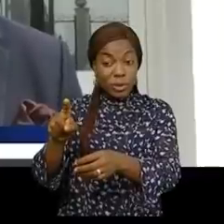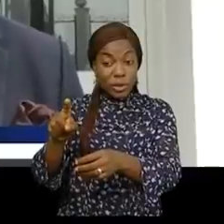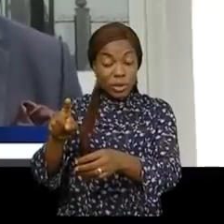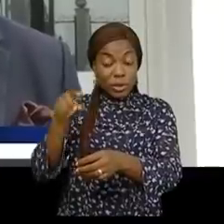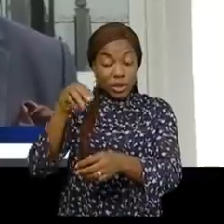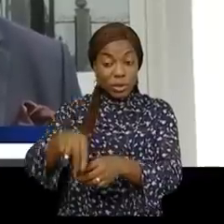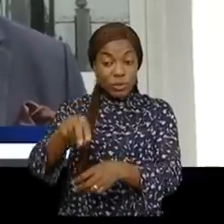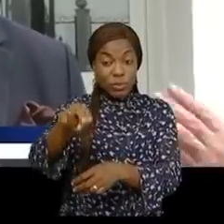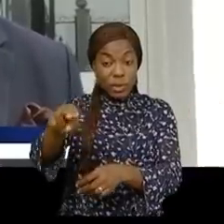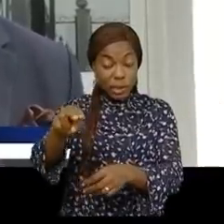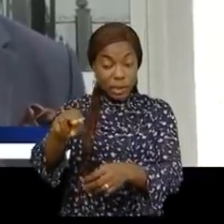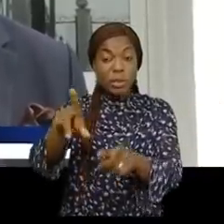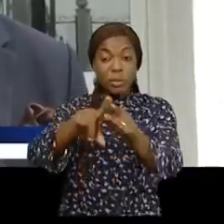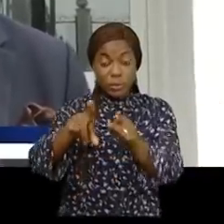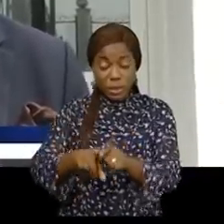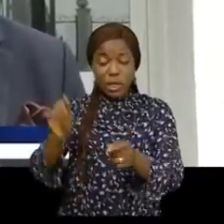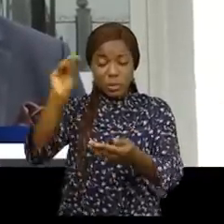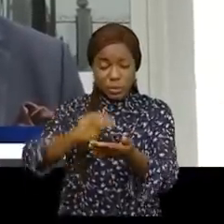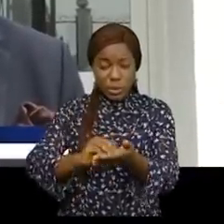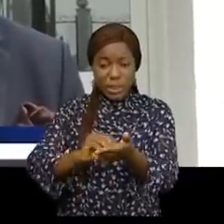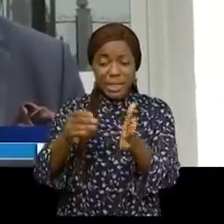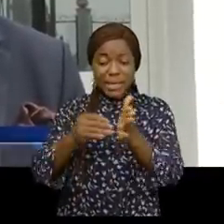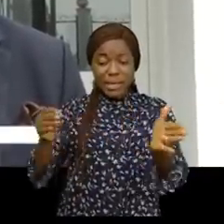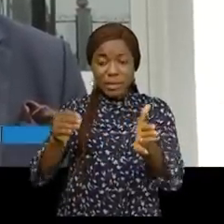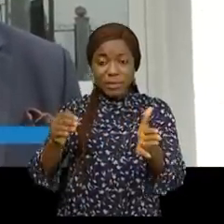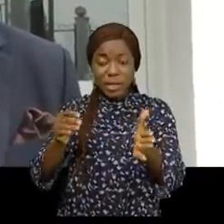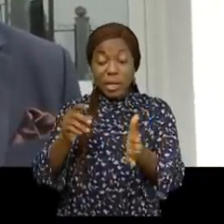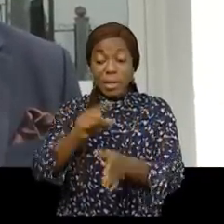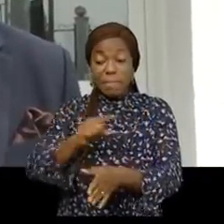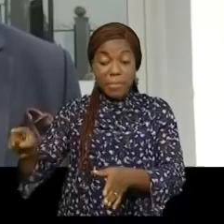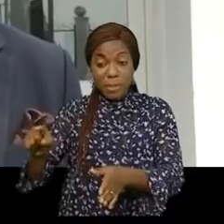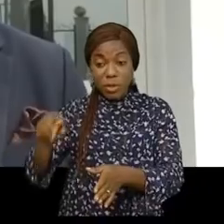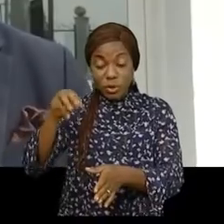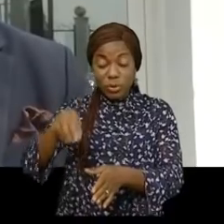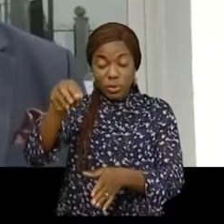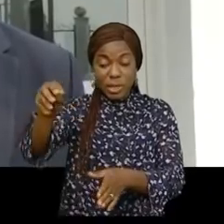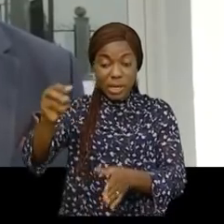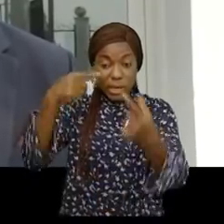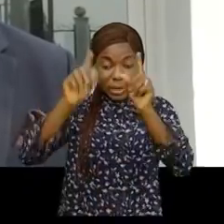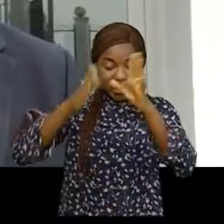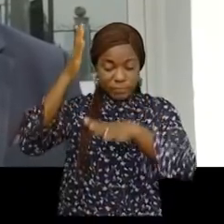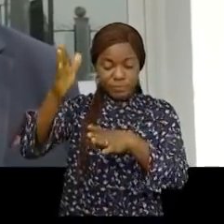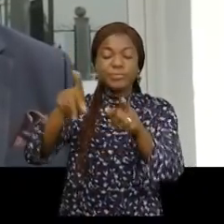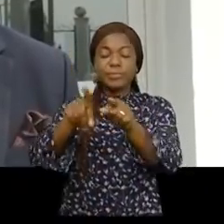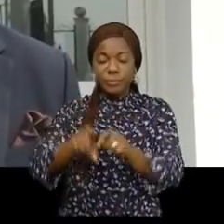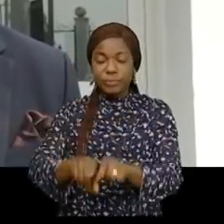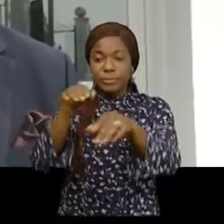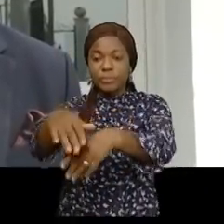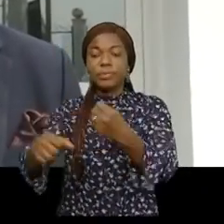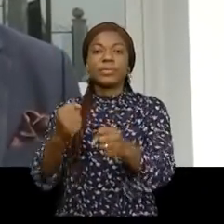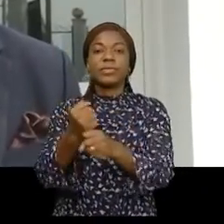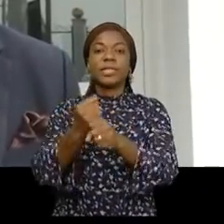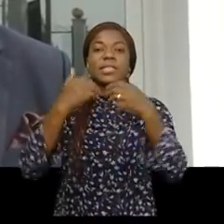millions de dollars cette année-ci et 80 millions de dollars l'année prochaine. On est engagé dans quelques différents secteurs, la